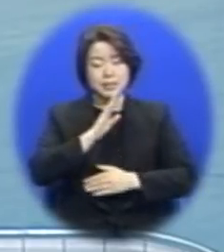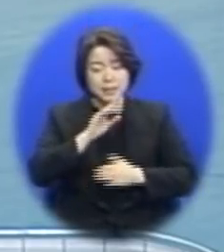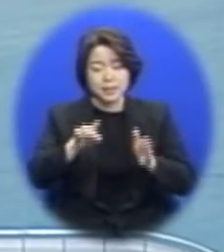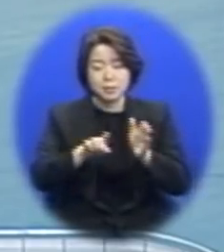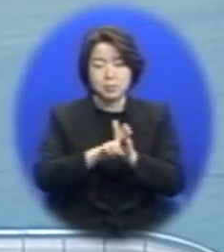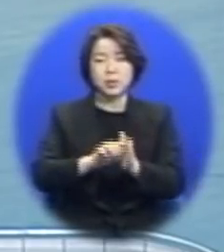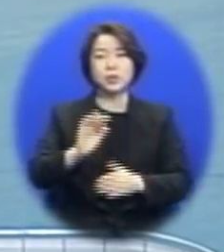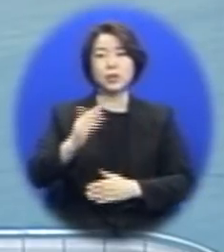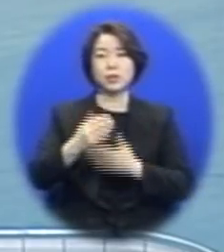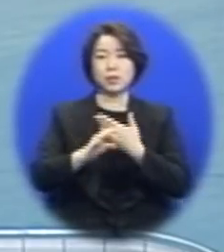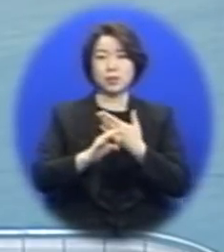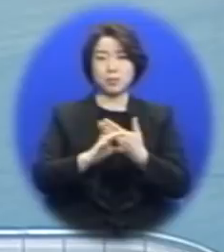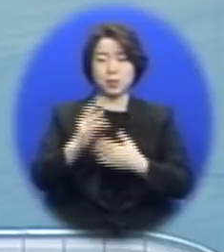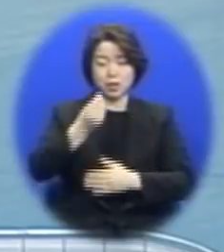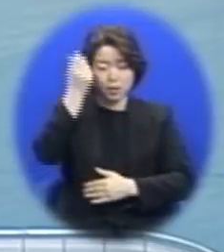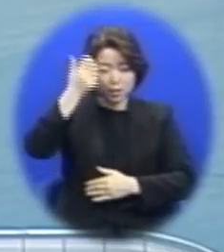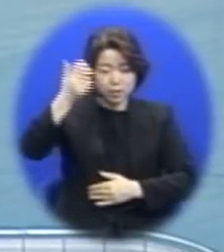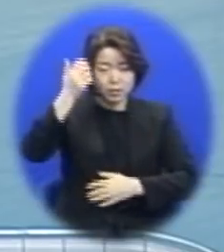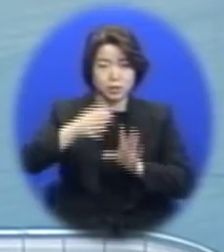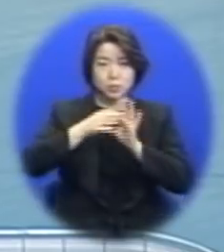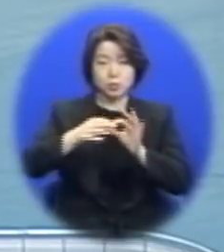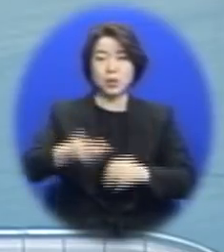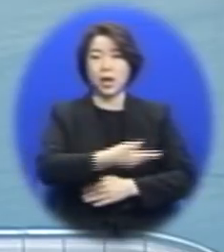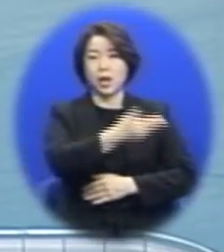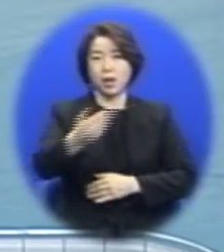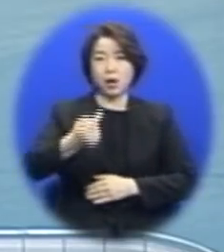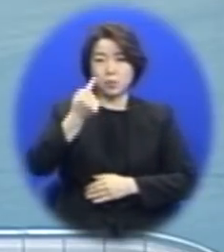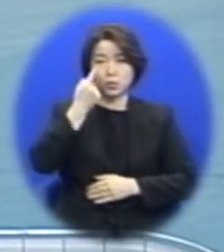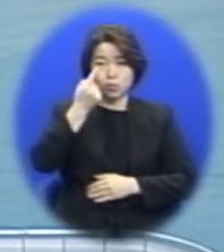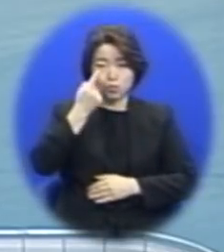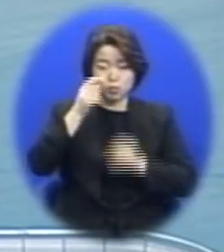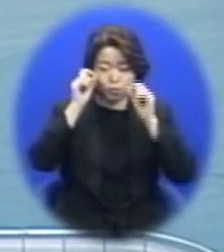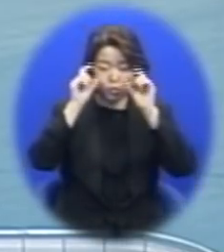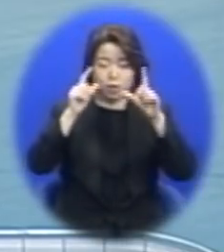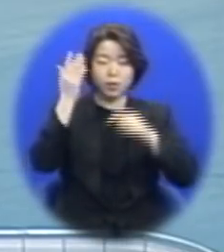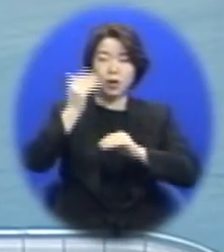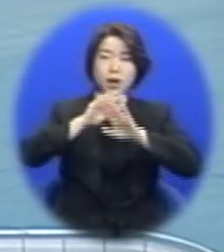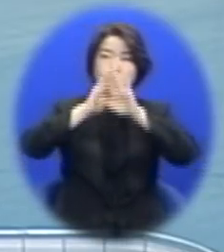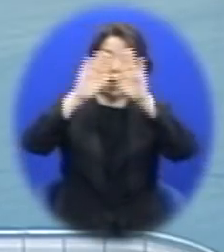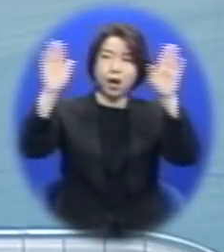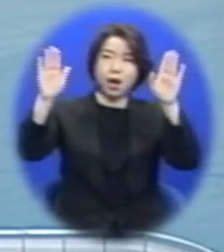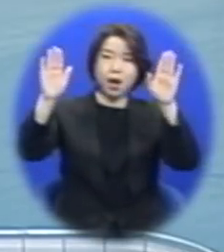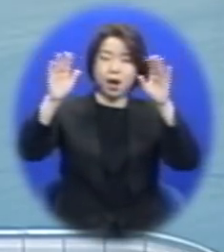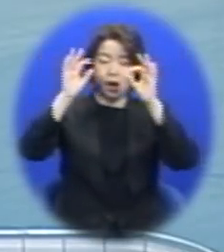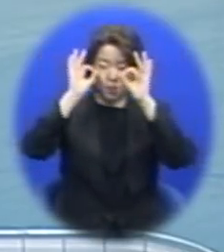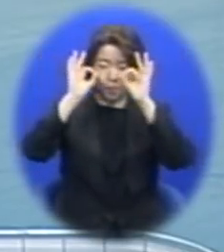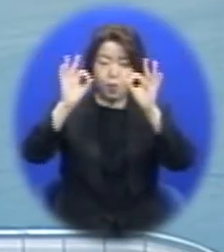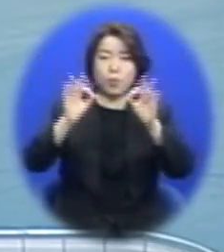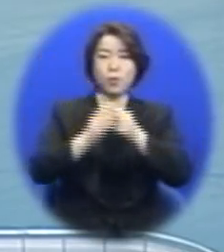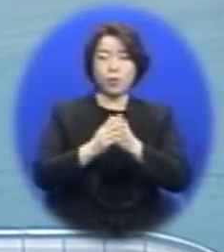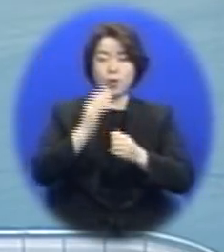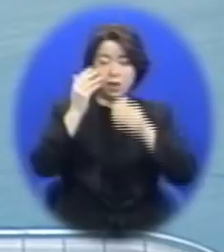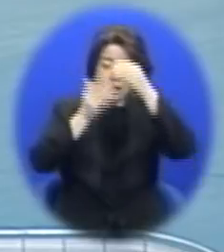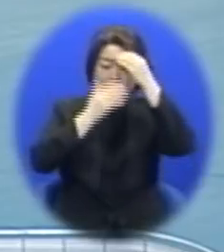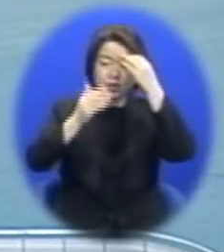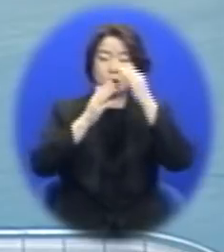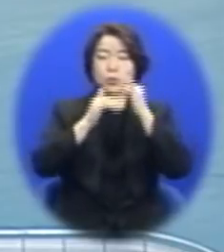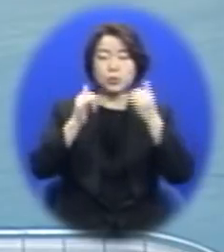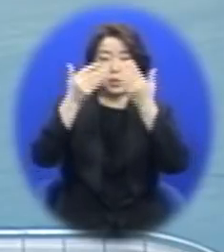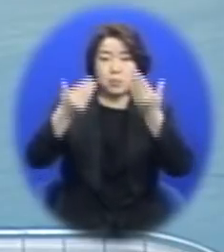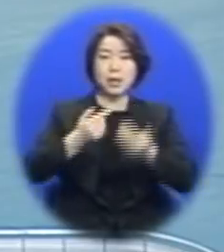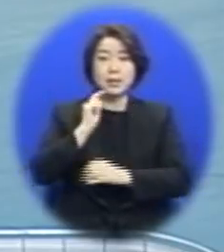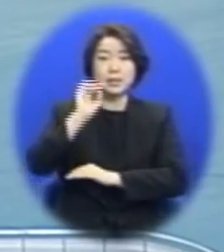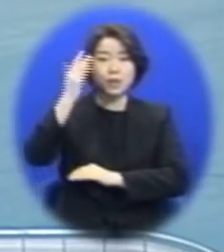성령께서 말씀을 통하여 여러분의 영안을 열어 하늘나라를 보고 그 성도들의 받는 영광을 여러분이